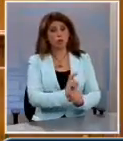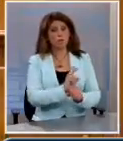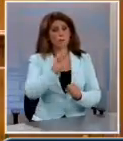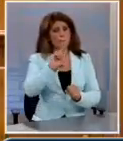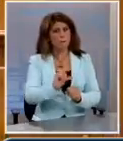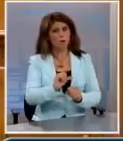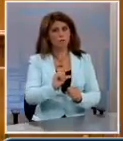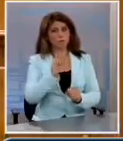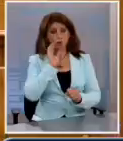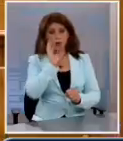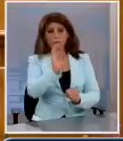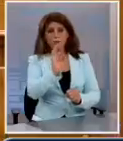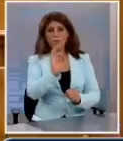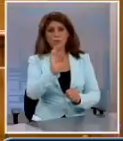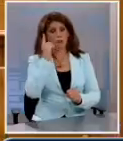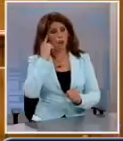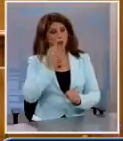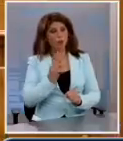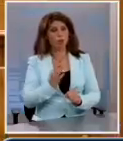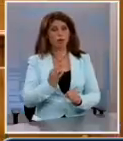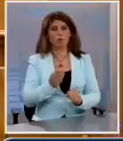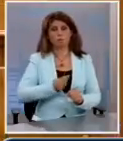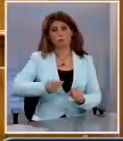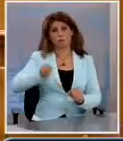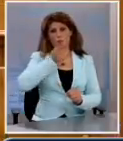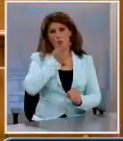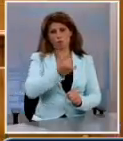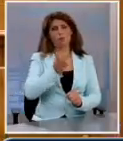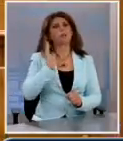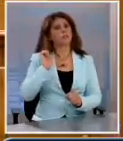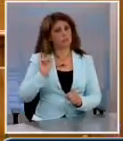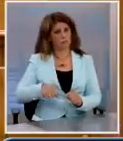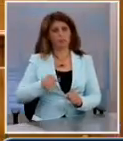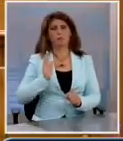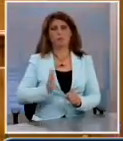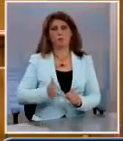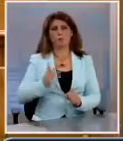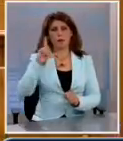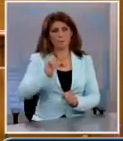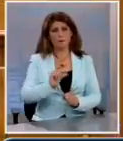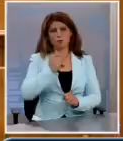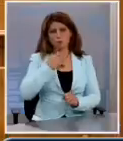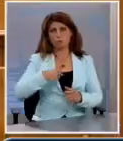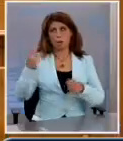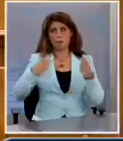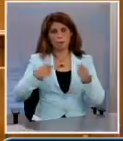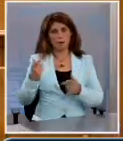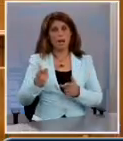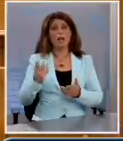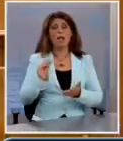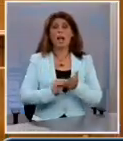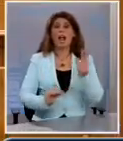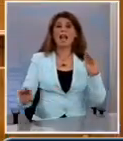μειώνοντας στοχευμένα και λελογισμένα περιττές δαπάνες, και ναι, μπορούμε να μειώσουμε σπατάλες, αλλά κυρίως μπορούμε να